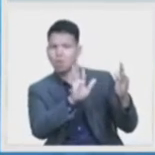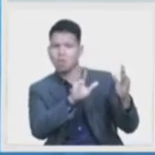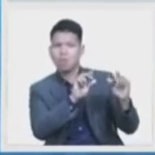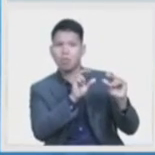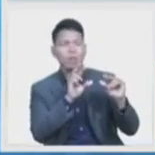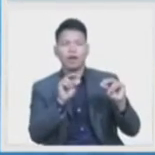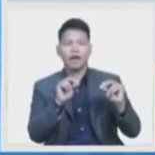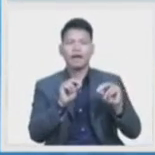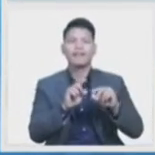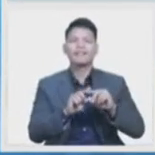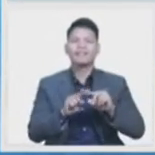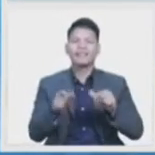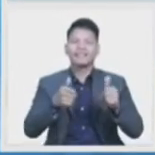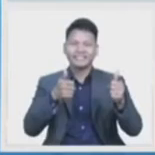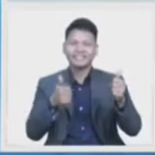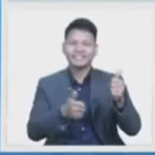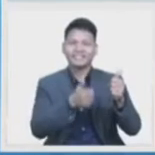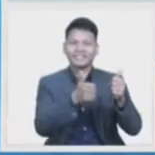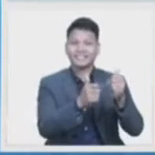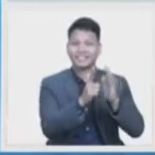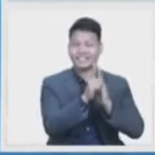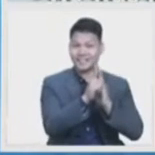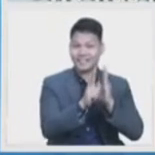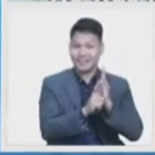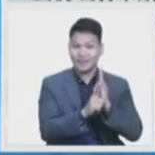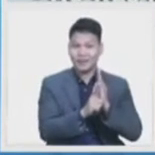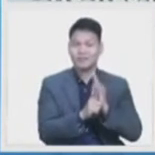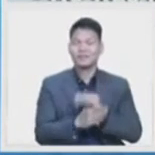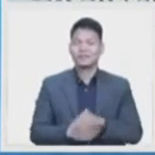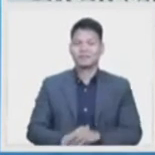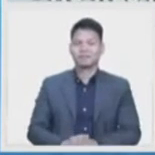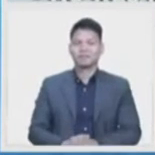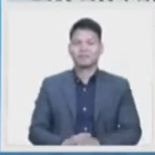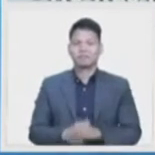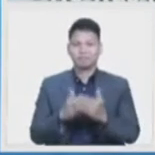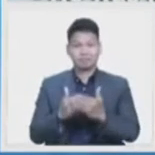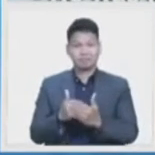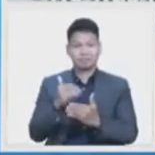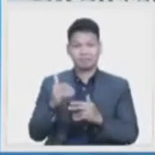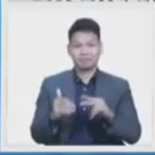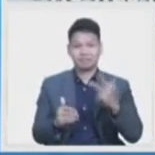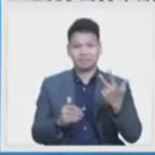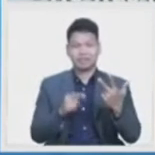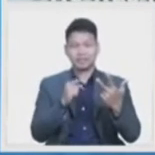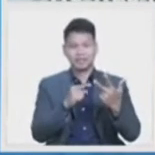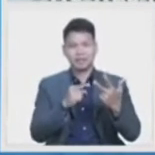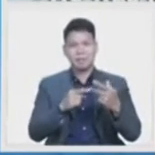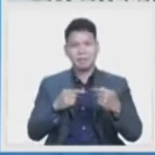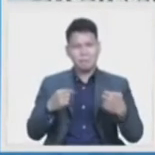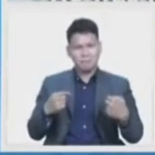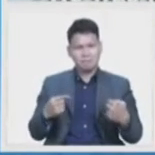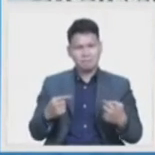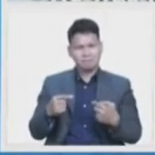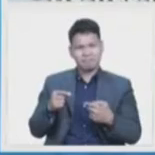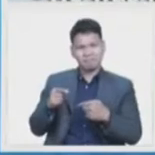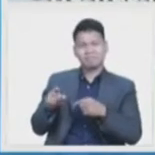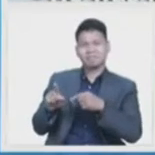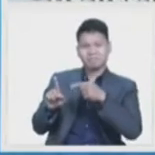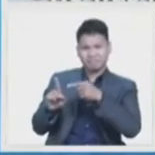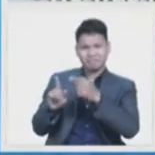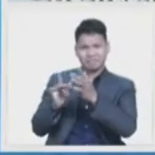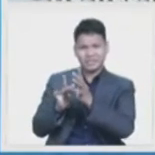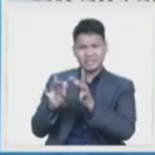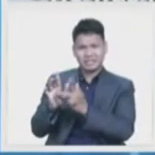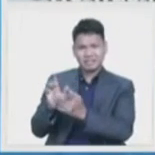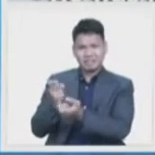siya. Kaya nga naman, he was made under the law. And he was made to be sin. According to 2